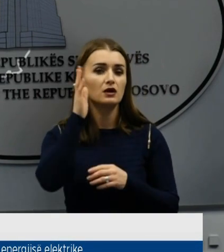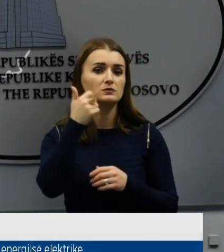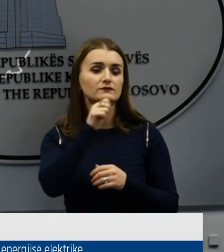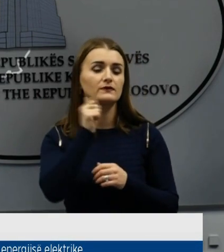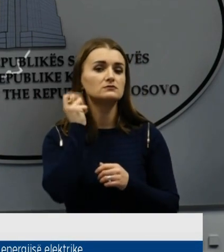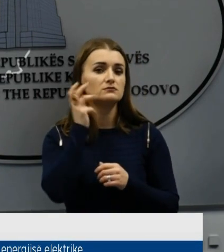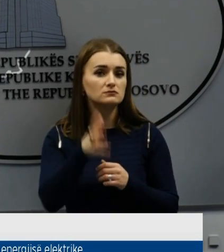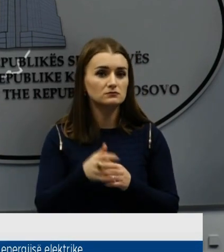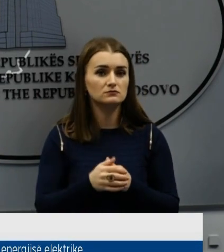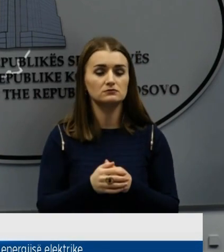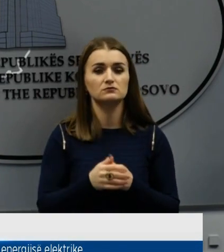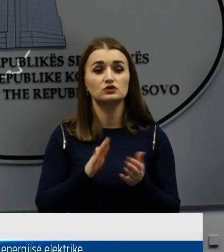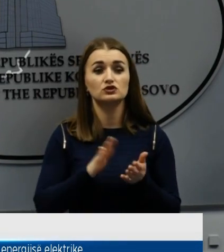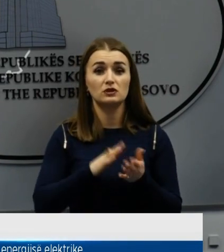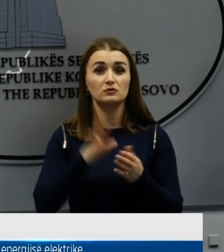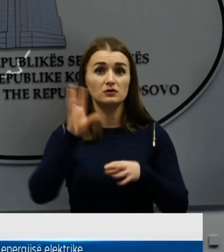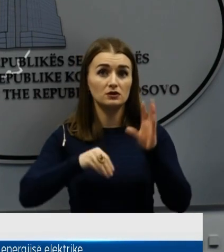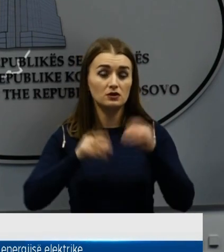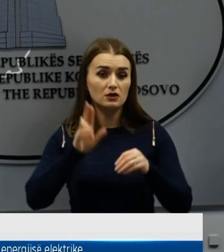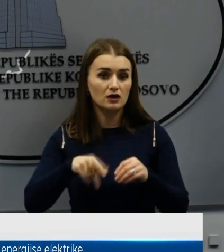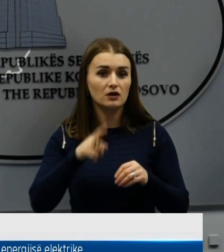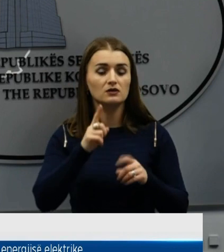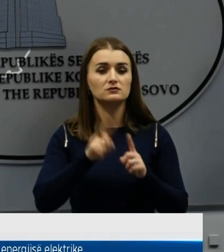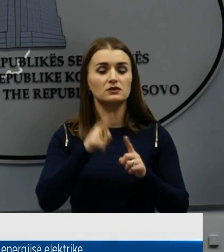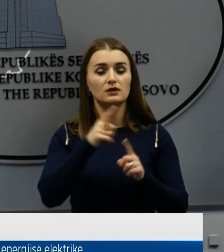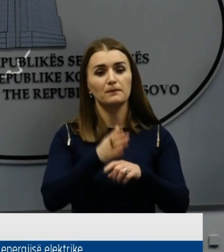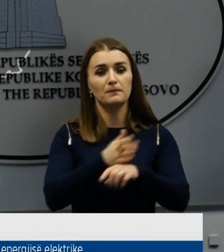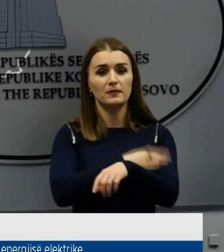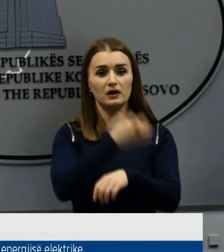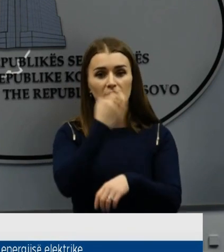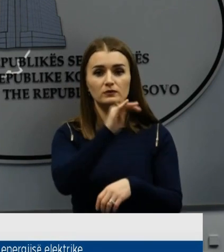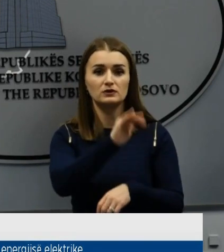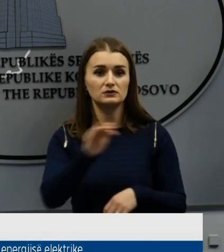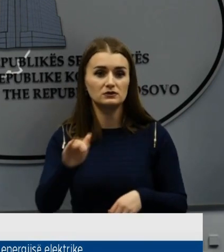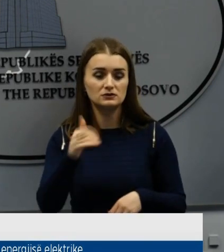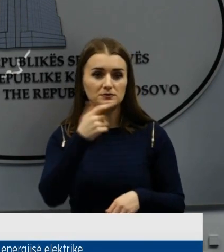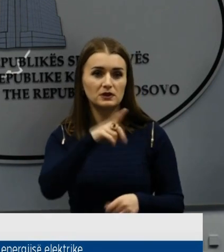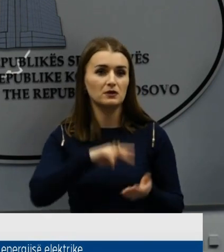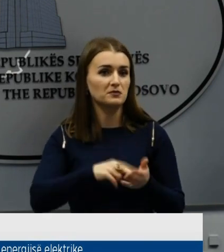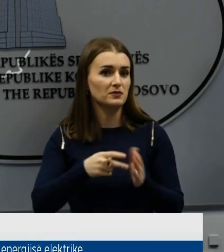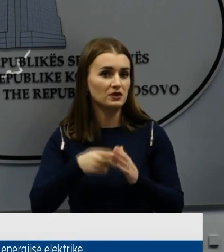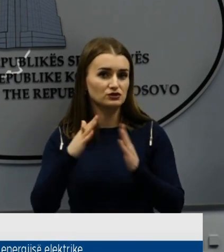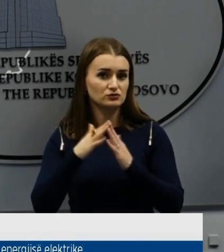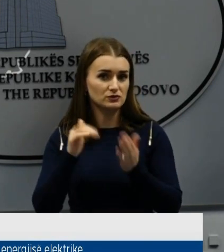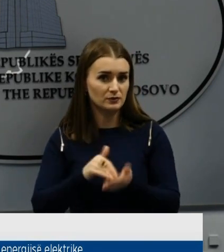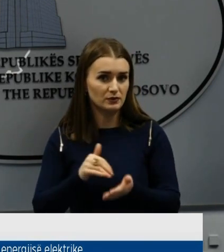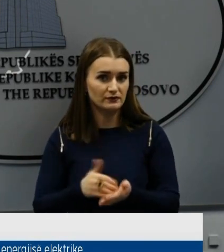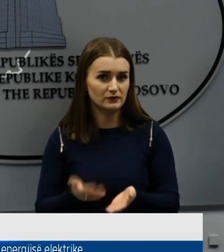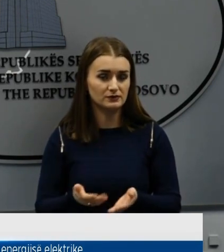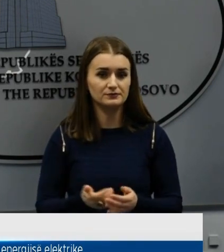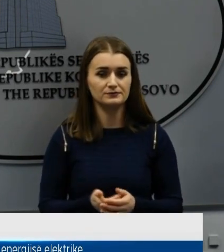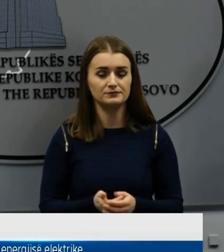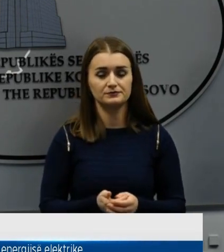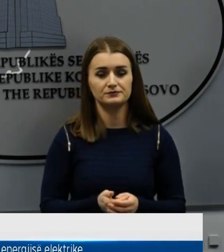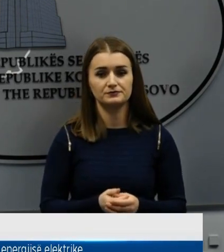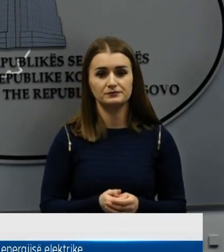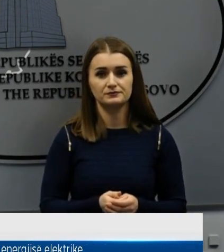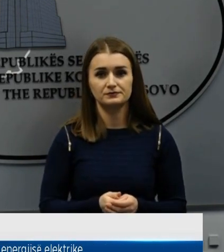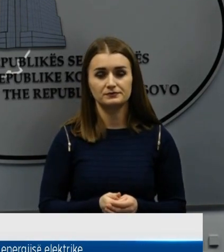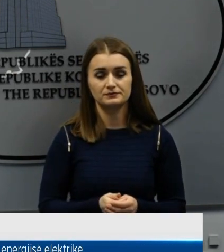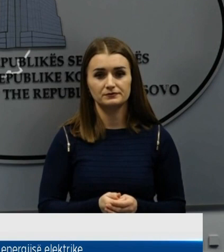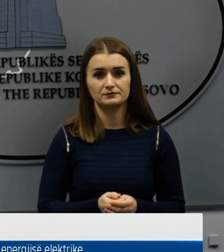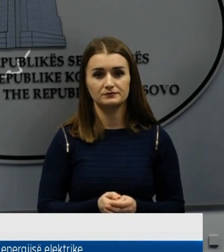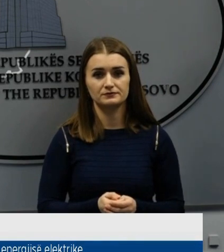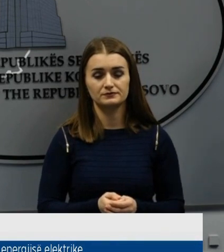rast se ka reduktime, me kohë qytetarët të jenë të informuar për orarin e saktë të reduktimeve, në mënyrë që të mund të planifikojnë aktivitetet e